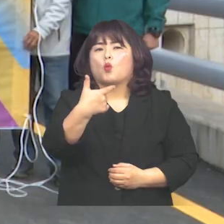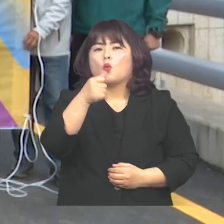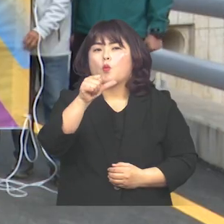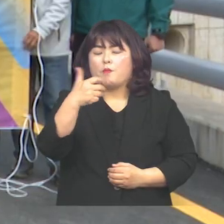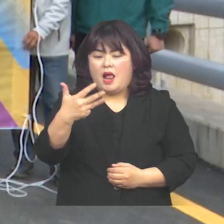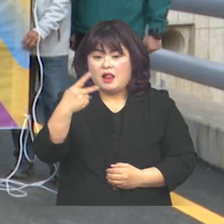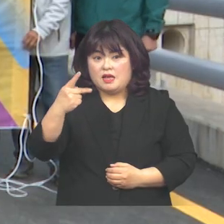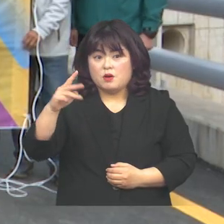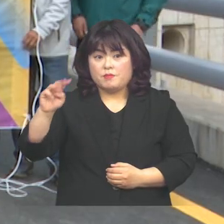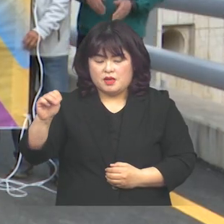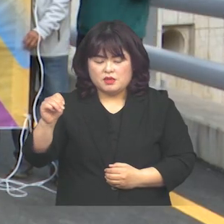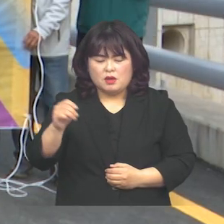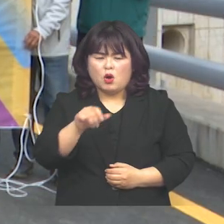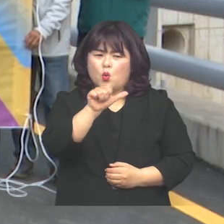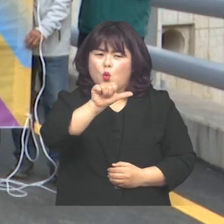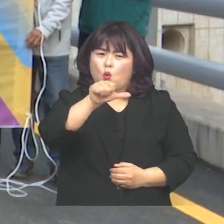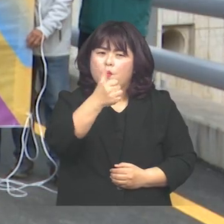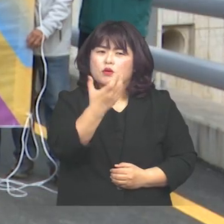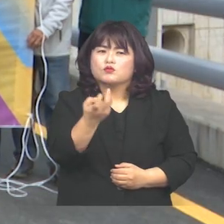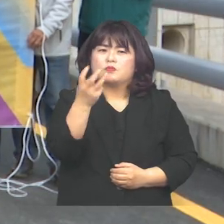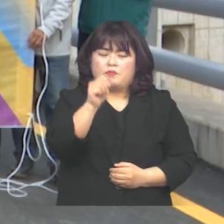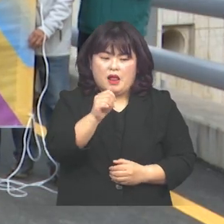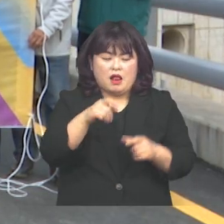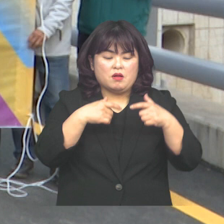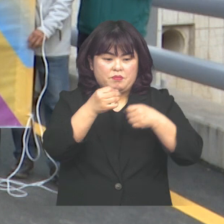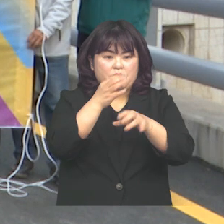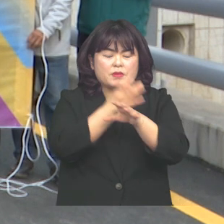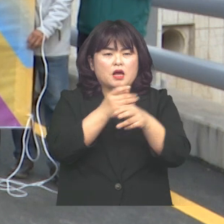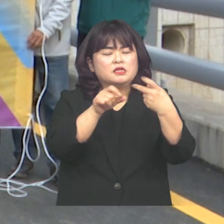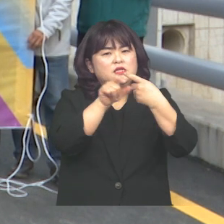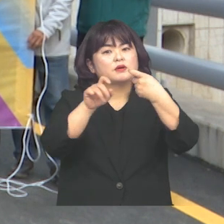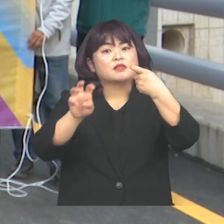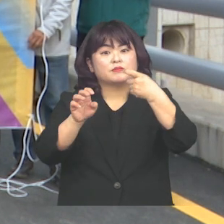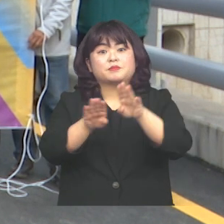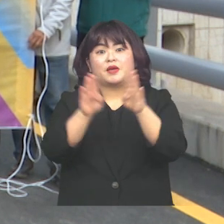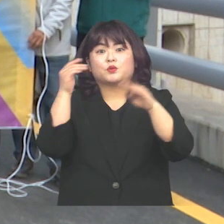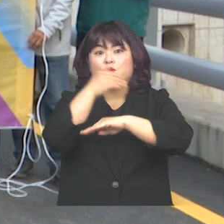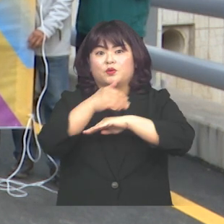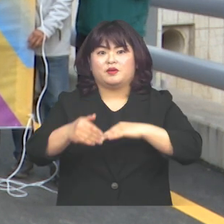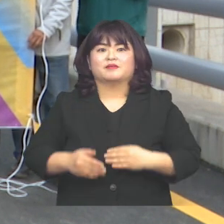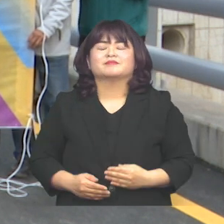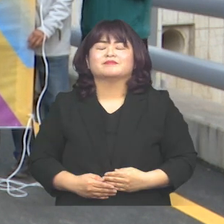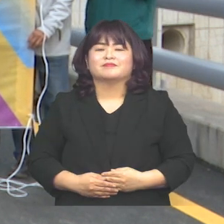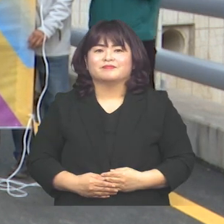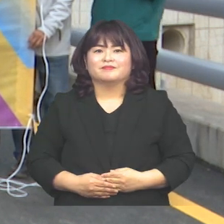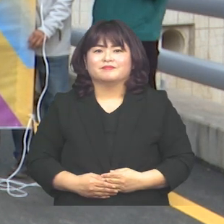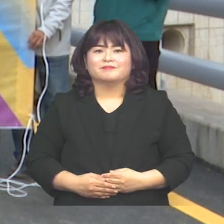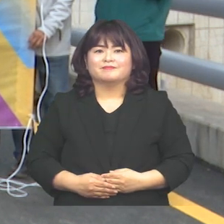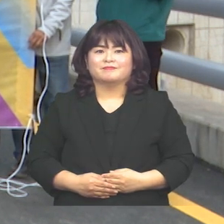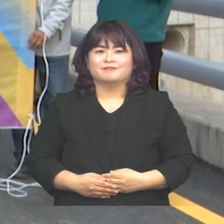2.58km로 총 사업비 594억 원이 투입됐으며 11월 30일 개통 예정입니다.